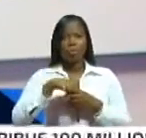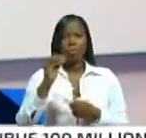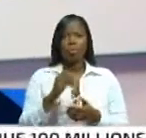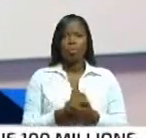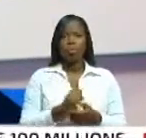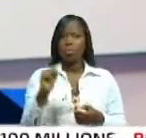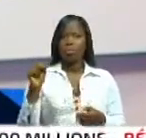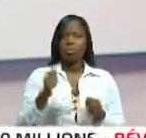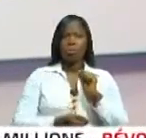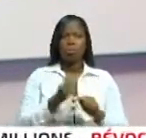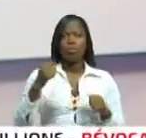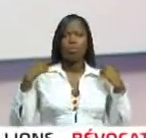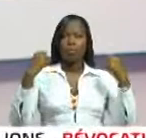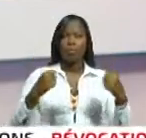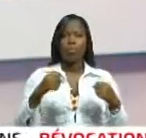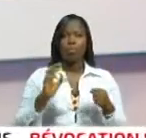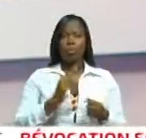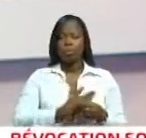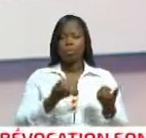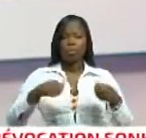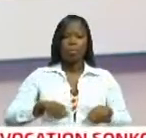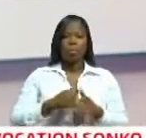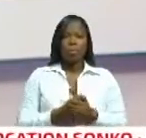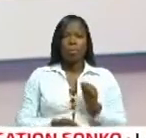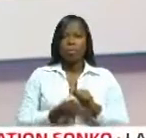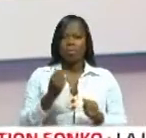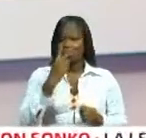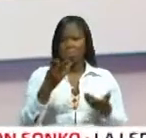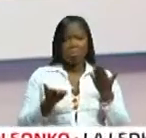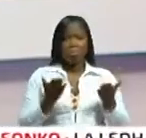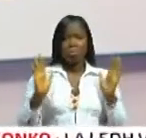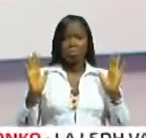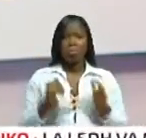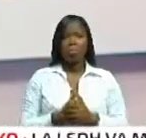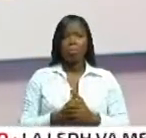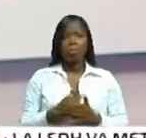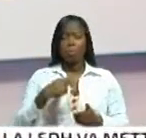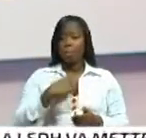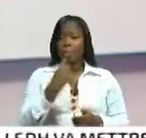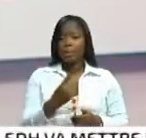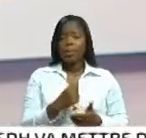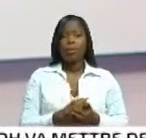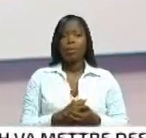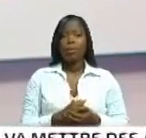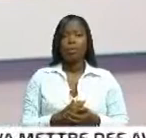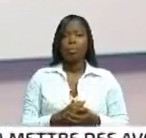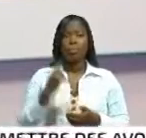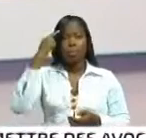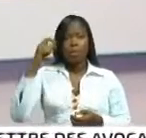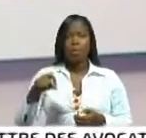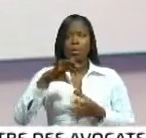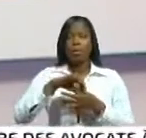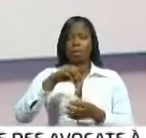envers si nous qui sombre et si nous sommes les plus forts l'opéra mais moi j'ai dit en tout cas moi j'ai une philosophie dans cette affaire-là